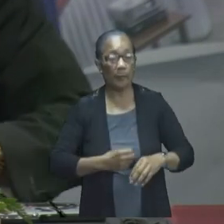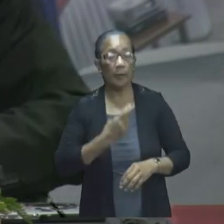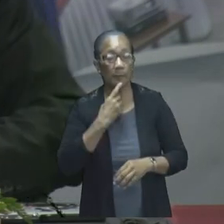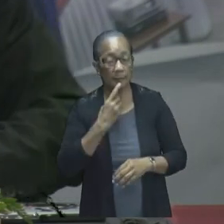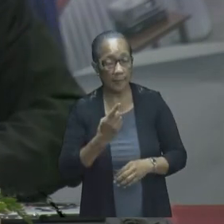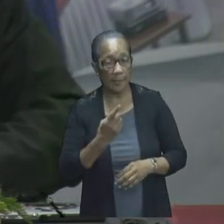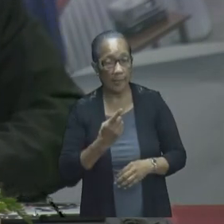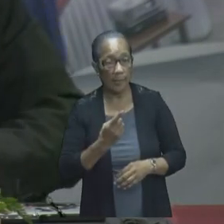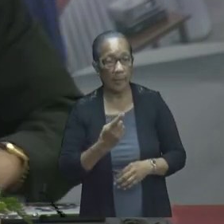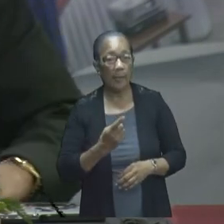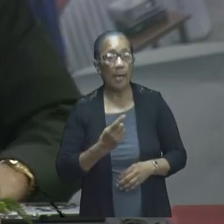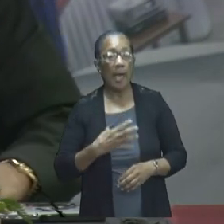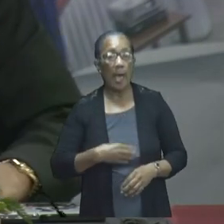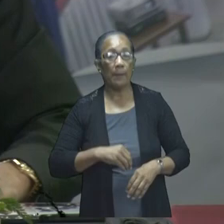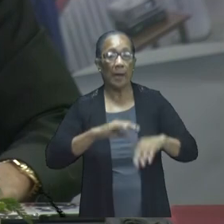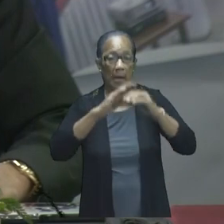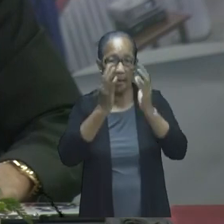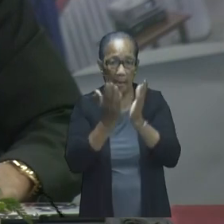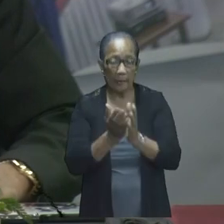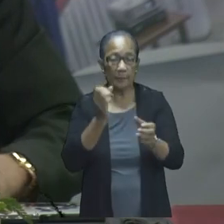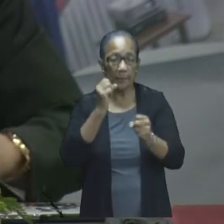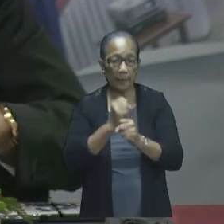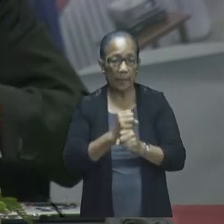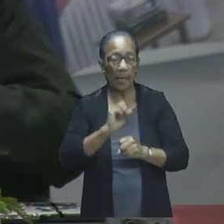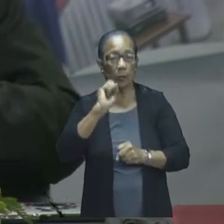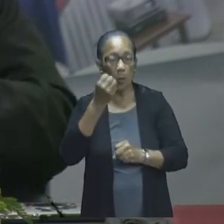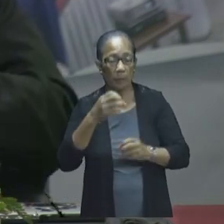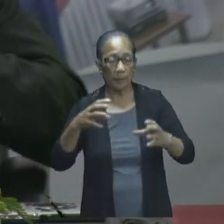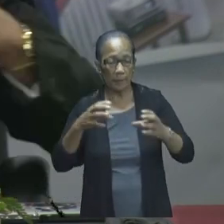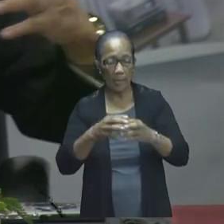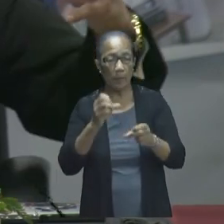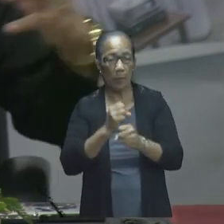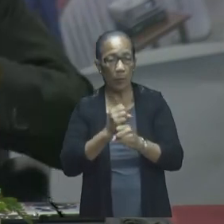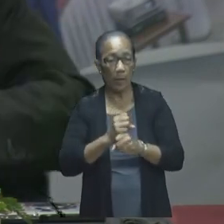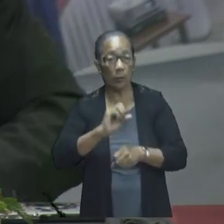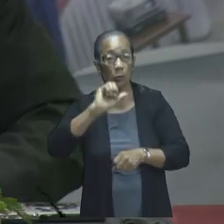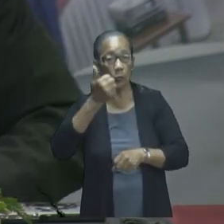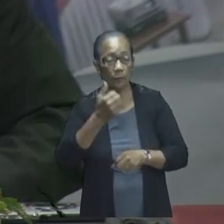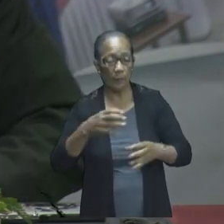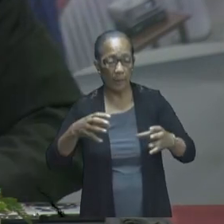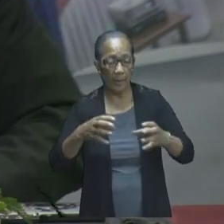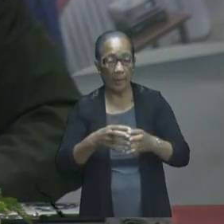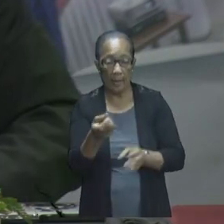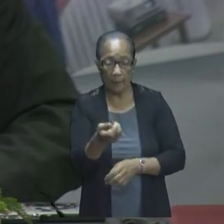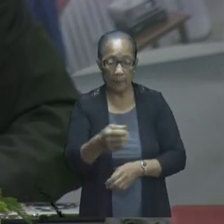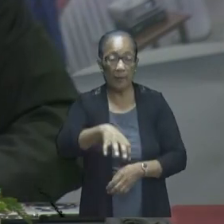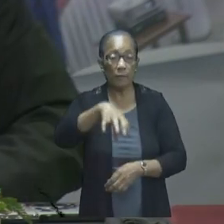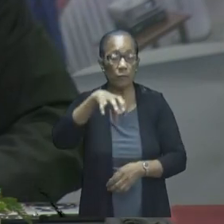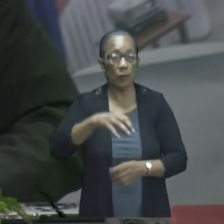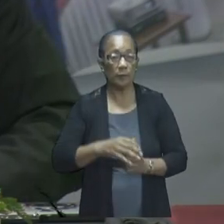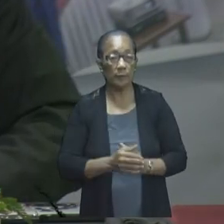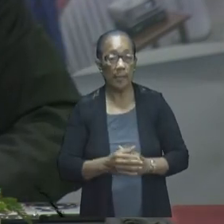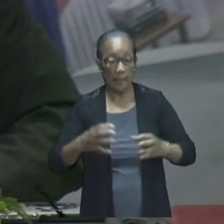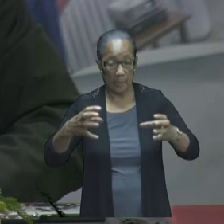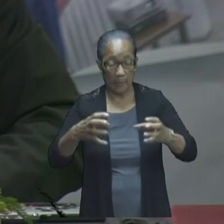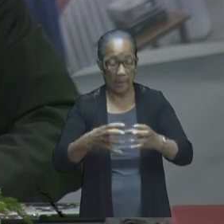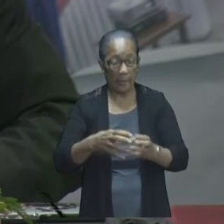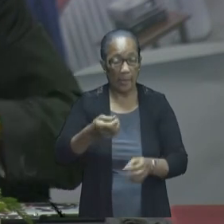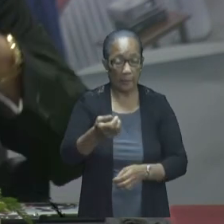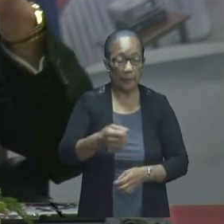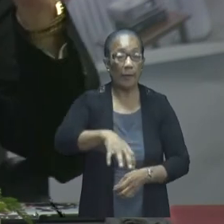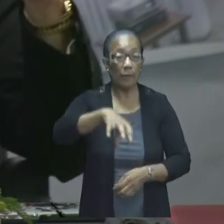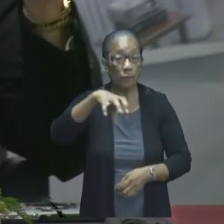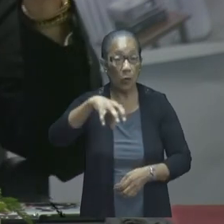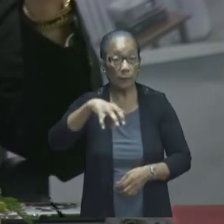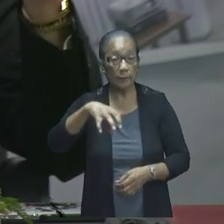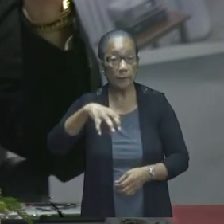doen alles gedaan heeft om de samenwerking mogelijk te maken door middel van makandra phones wat andere phones is inderdaad een